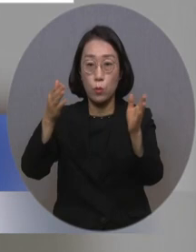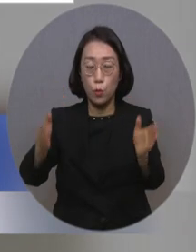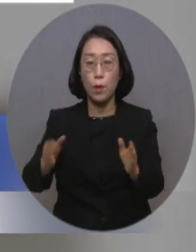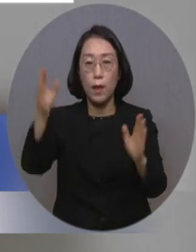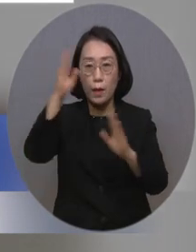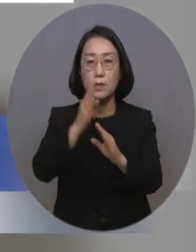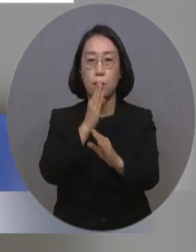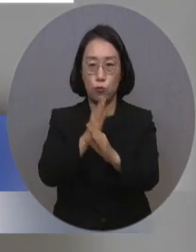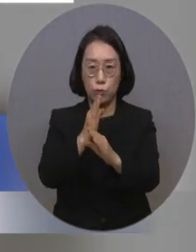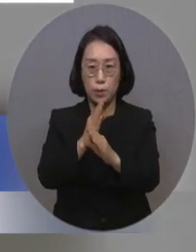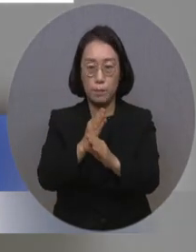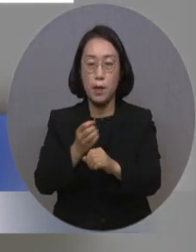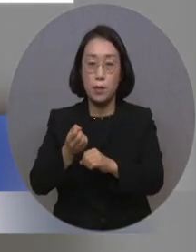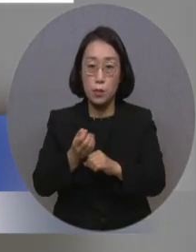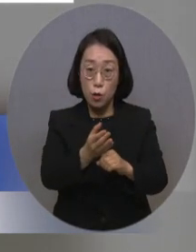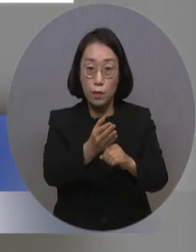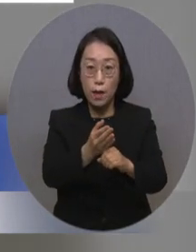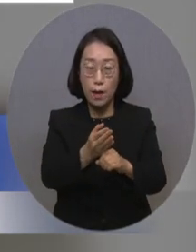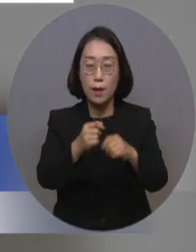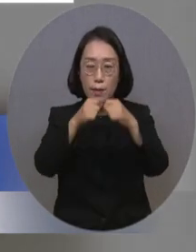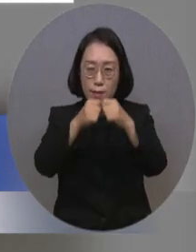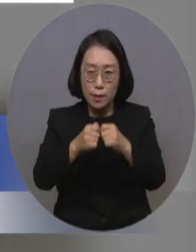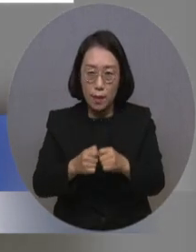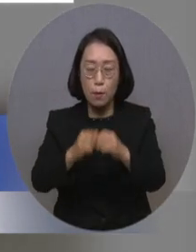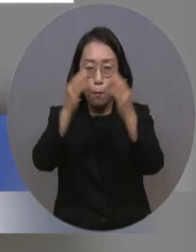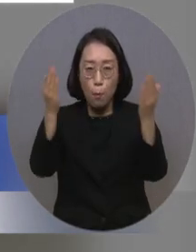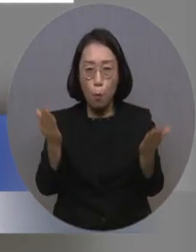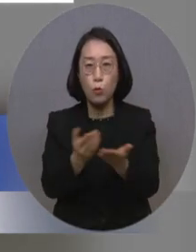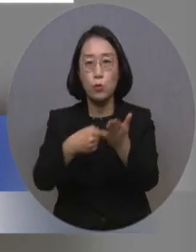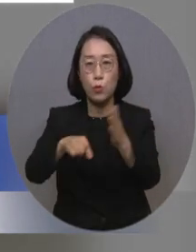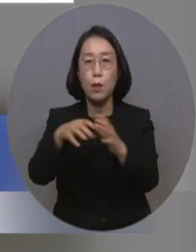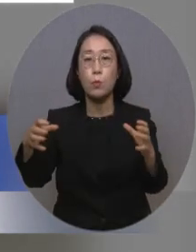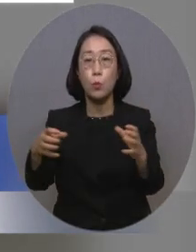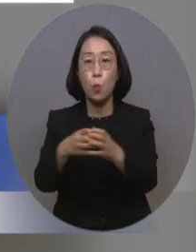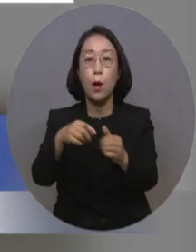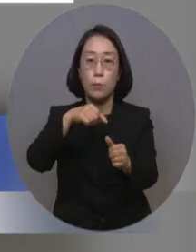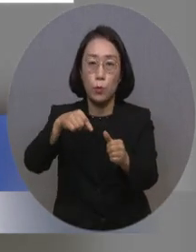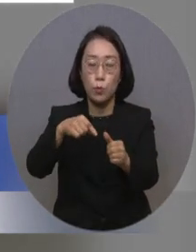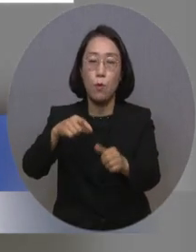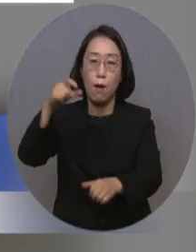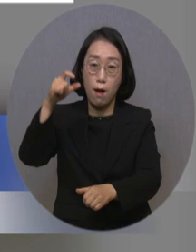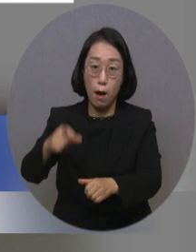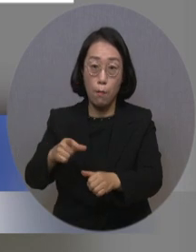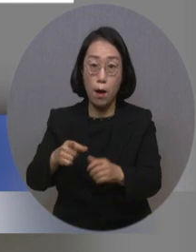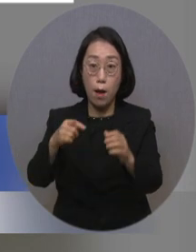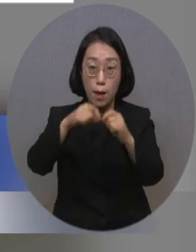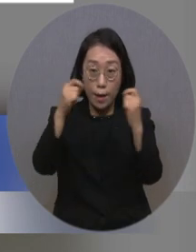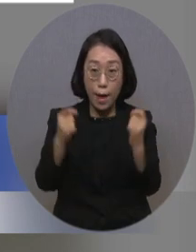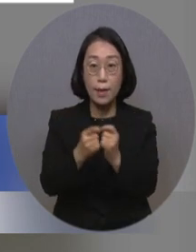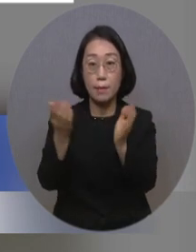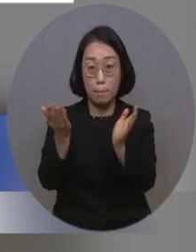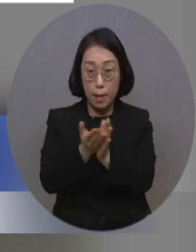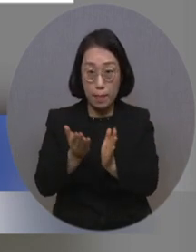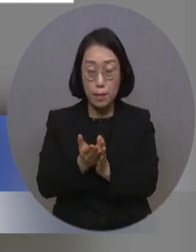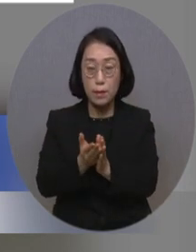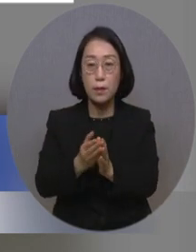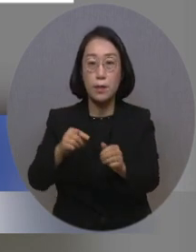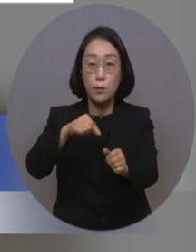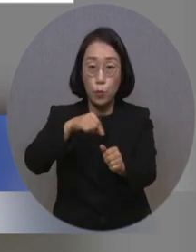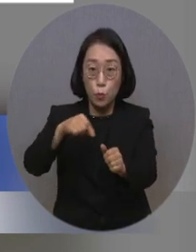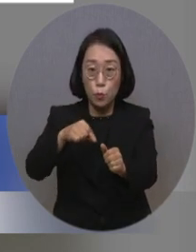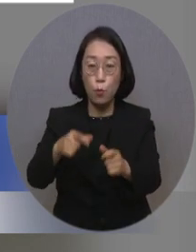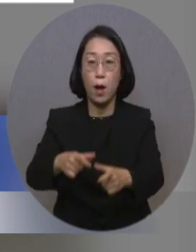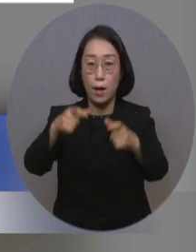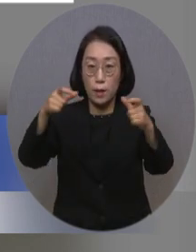학생 중심 전달 체계 내실화와 모두를 위한 통합교육 지원 강화, 개별 맞춤형 특수교육 확대, 장애인